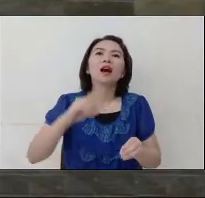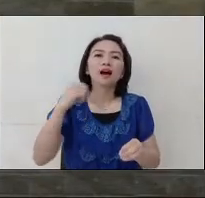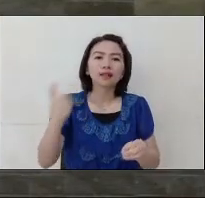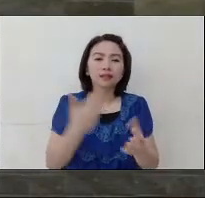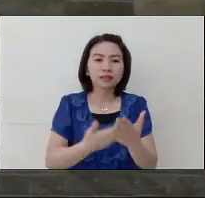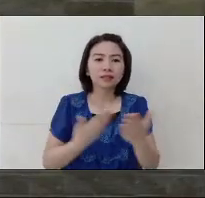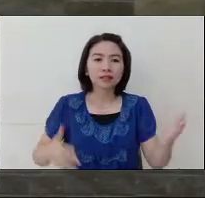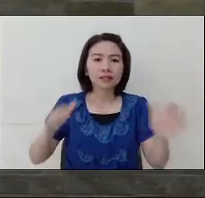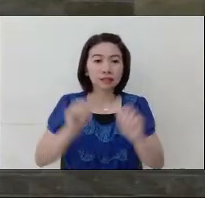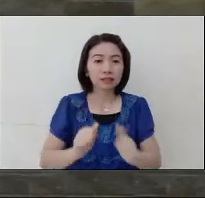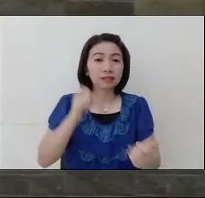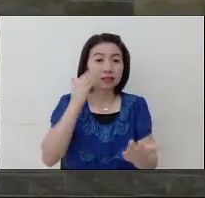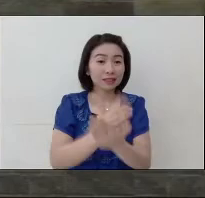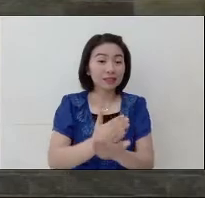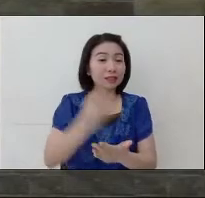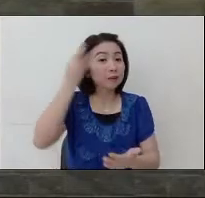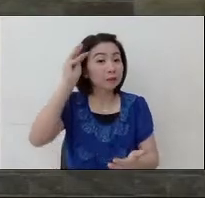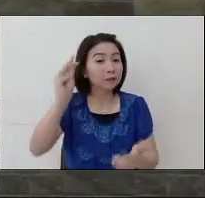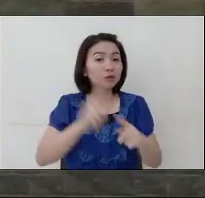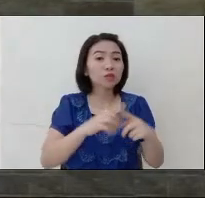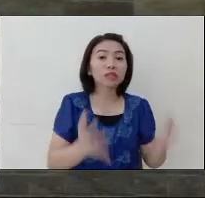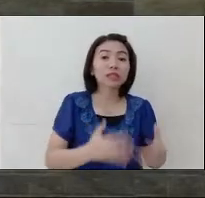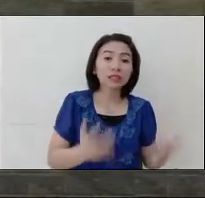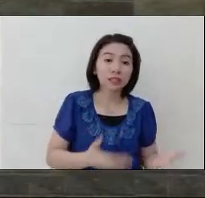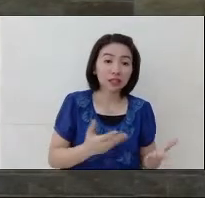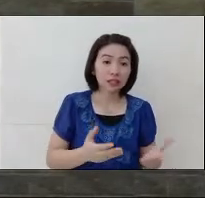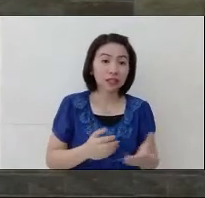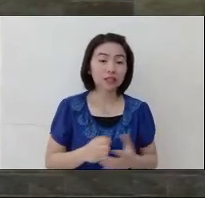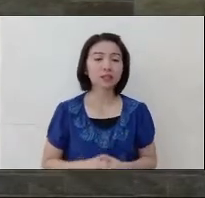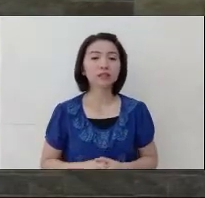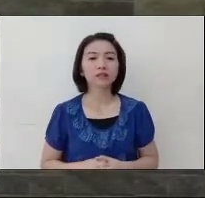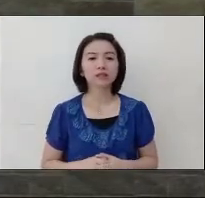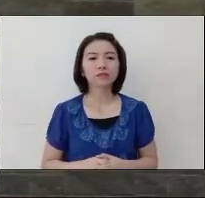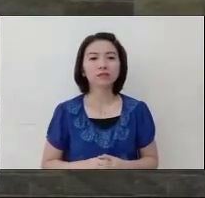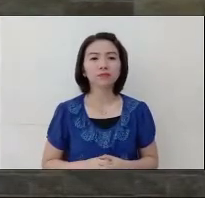to the outside world. I'm talking about those outside the cell.